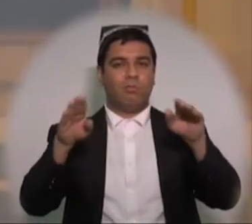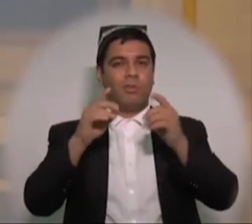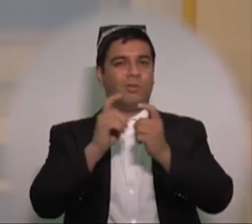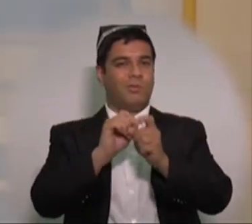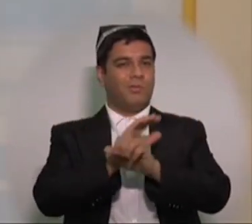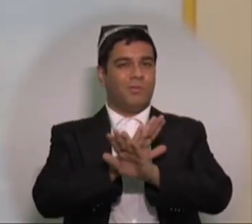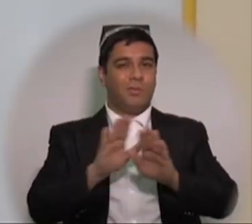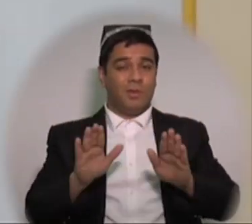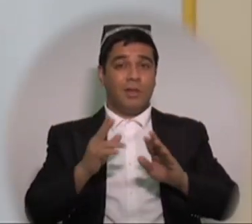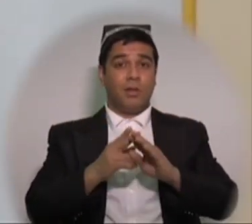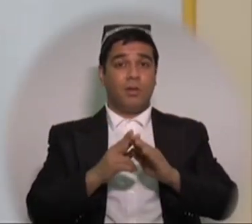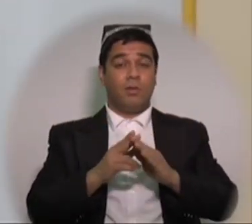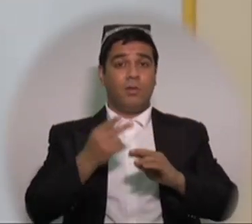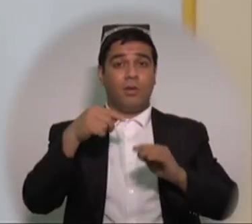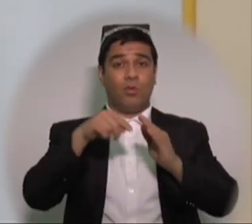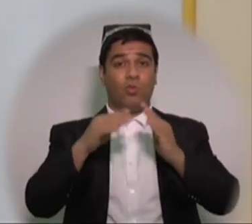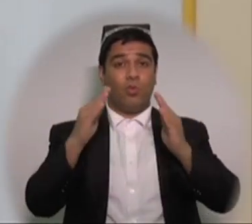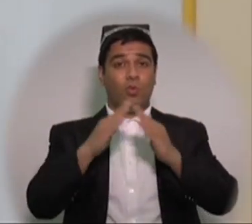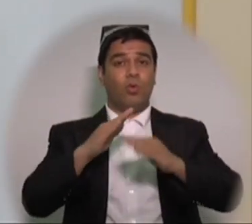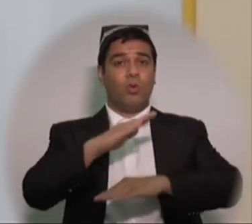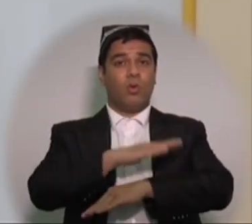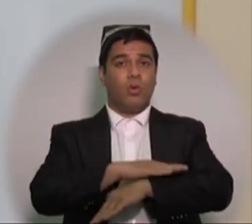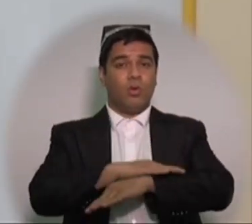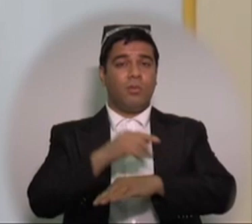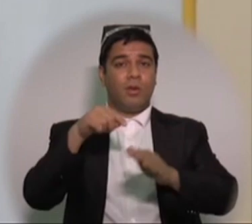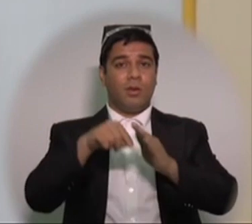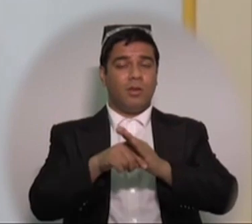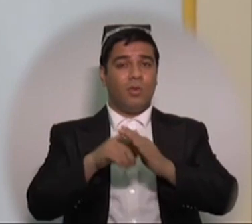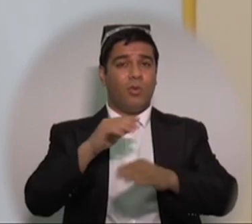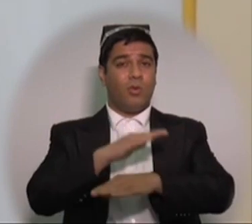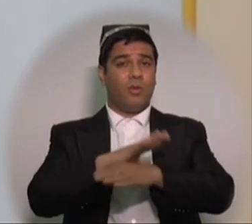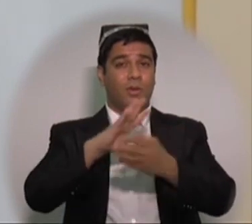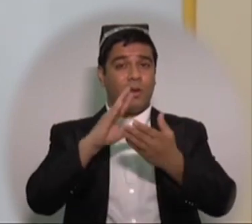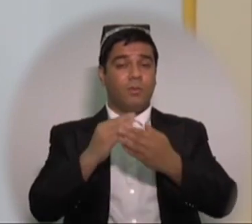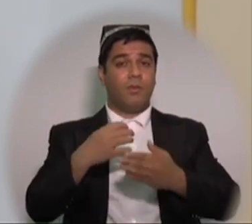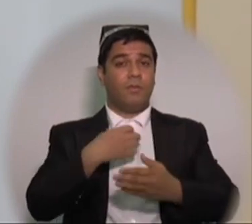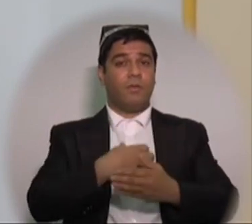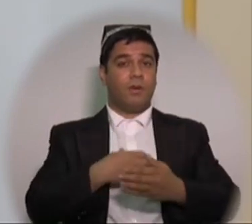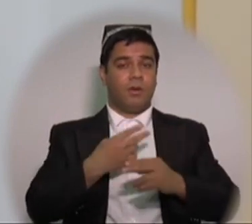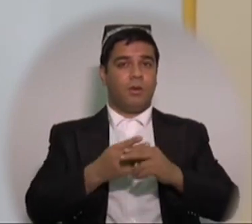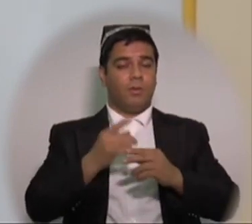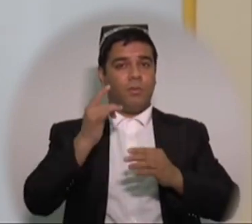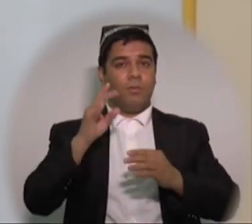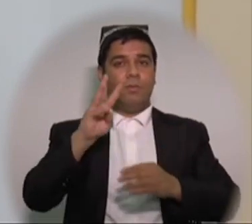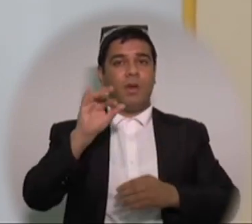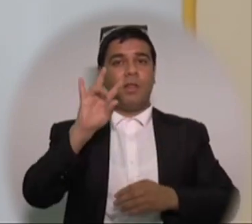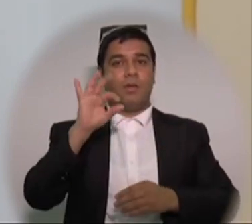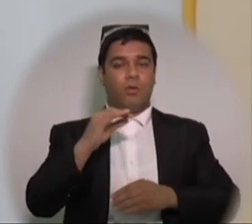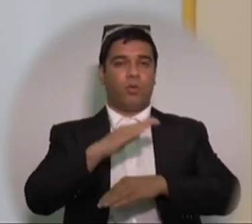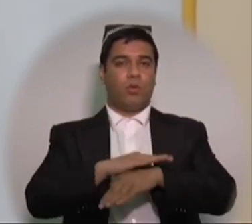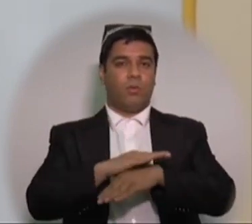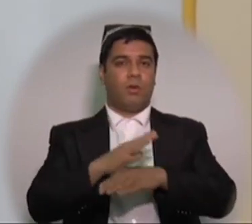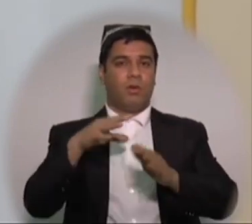kerak. Maskan odobi, hovli joy, turar joyining odobi asosan ma'naviy odoblardan